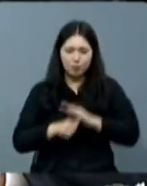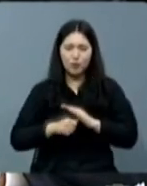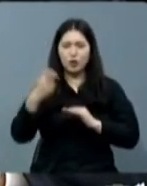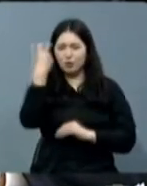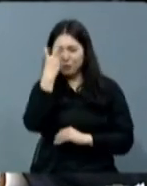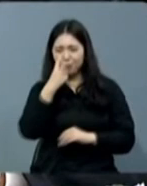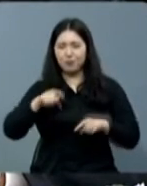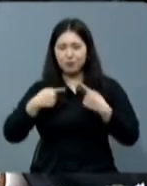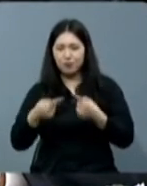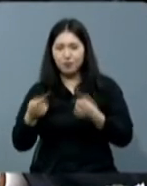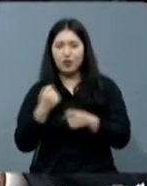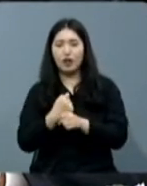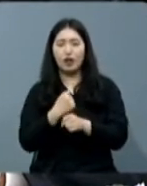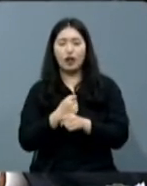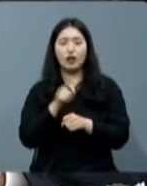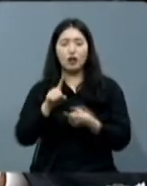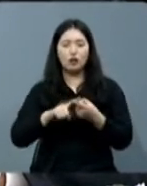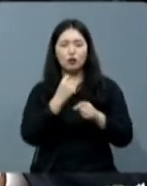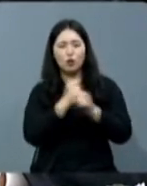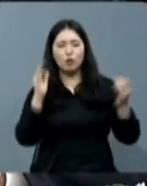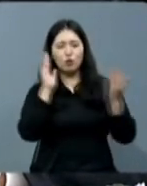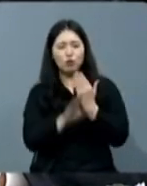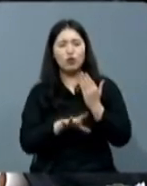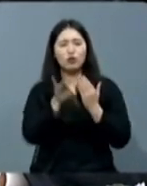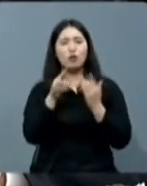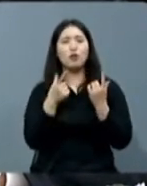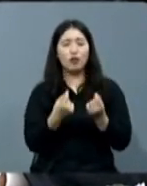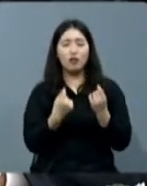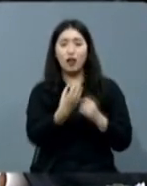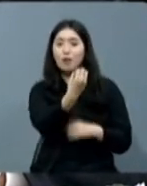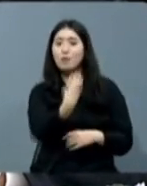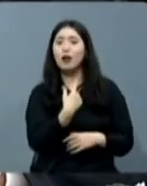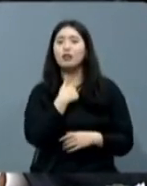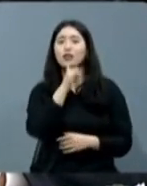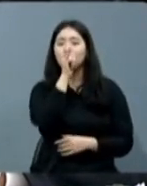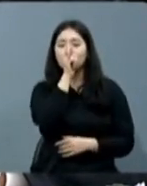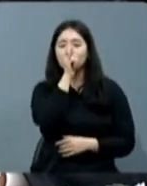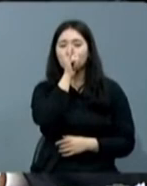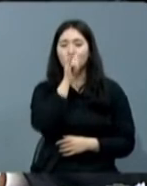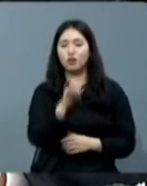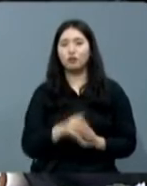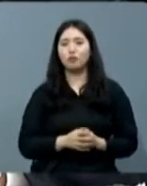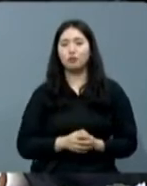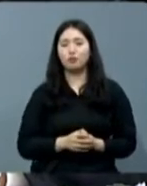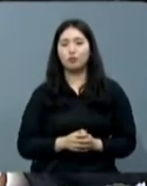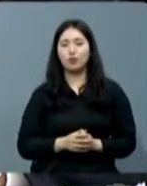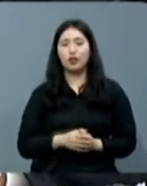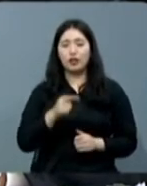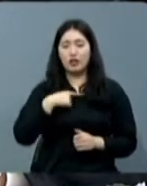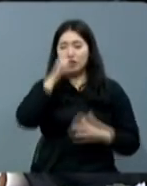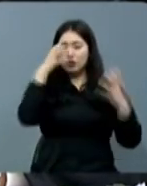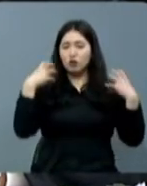정말 광복 이후에 처음인 것 같다 뭐 이런 말씀을 하셨는데 이 정부가 저를 2년